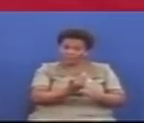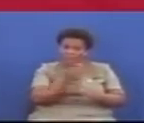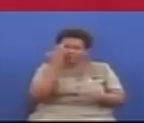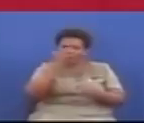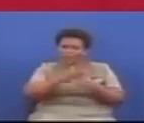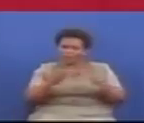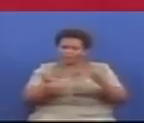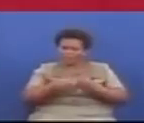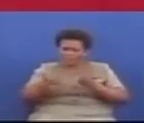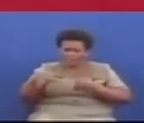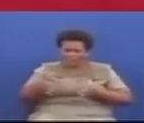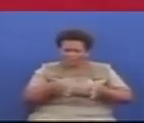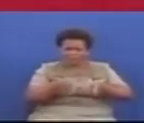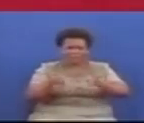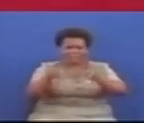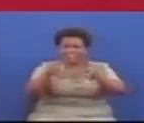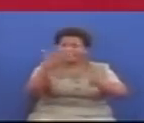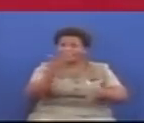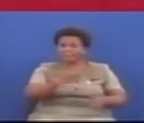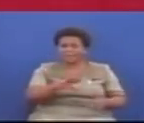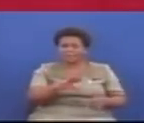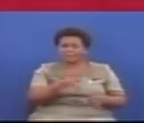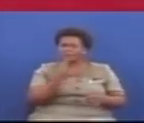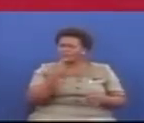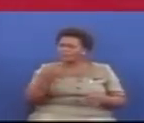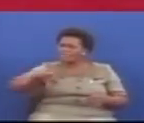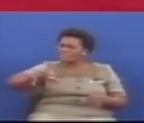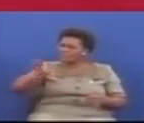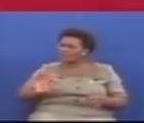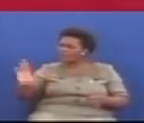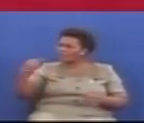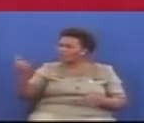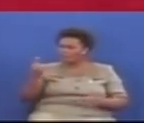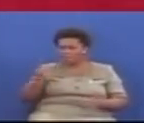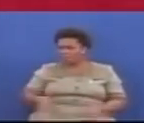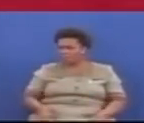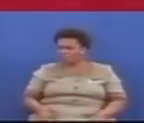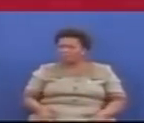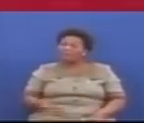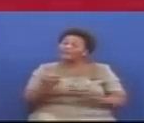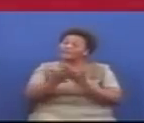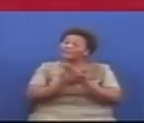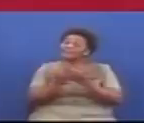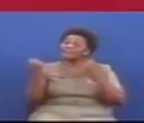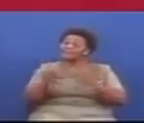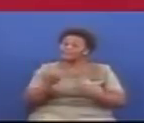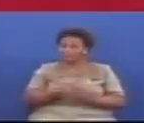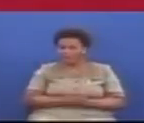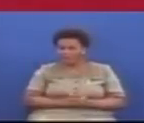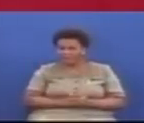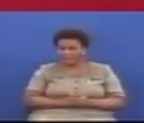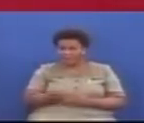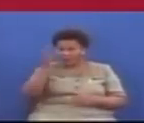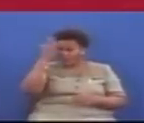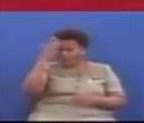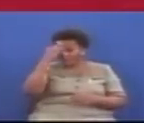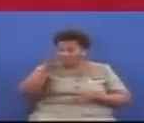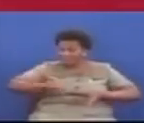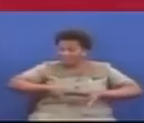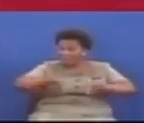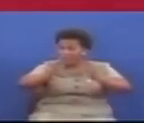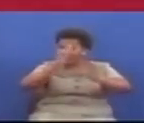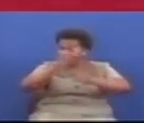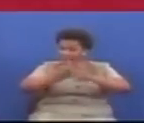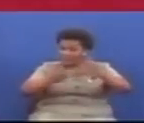sio kwa Korogwe peke yake, lakini nchi nzima tunaiangalia kwa sababu barabara zetu zikijengwa kwa namna yote ile, kama hatutazingatia